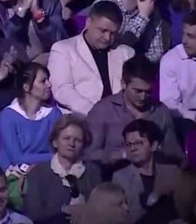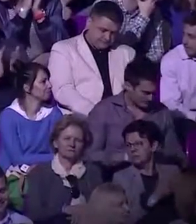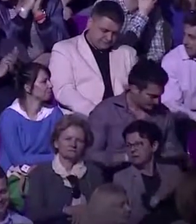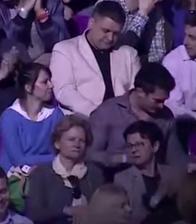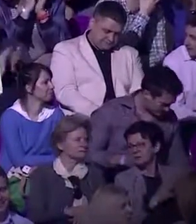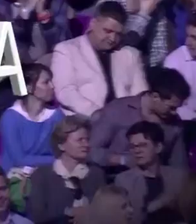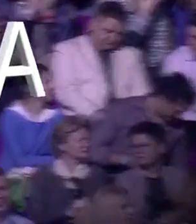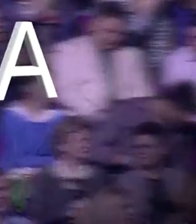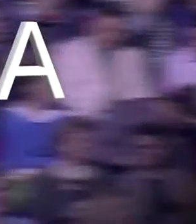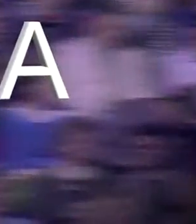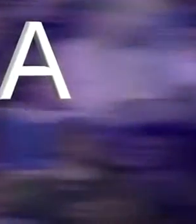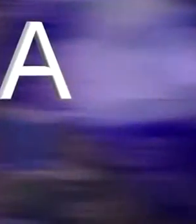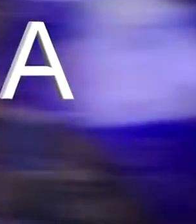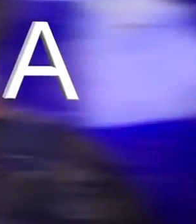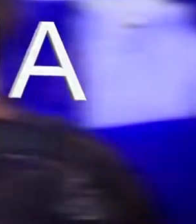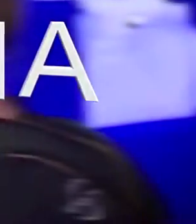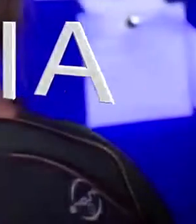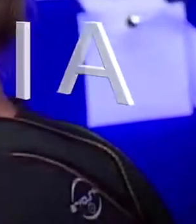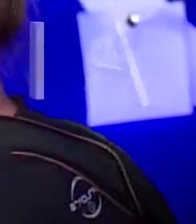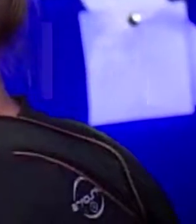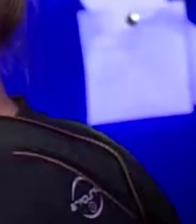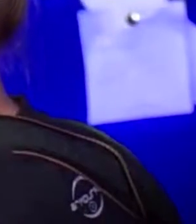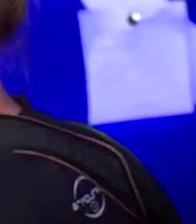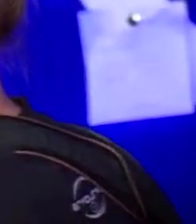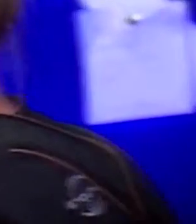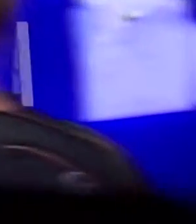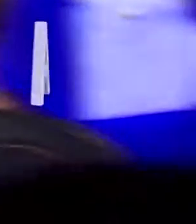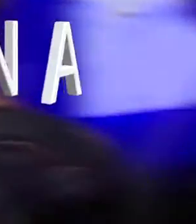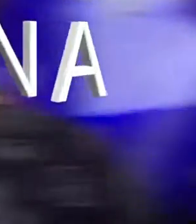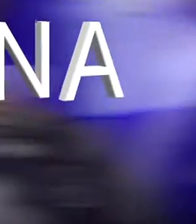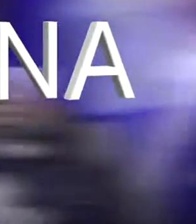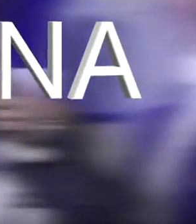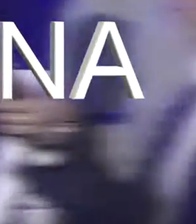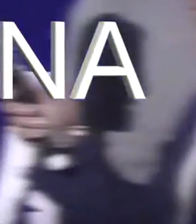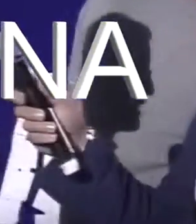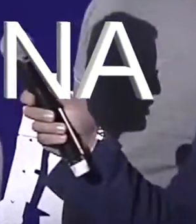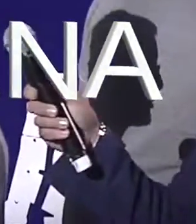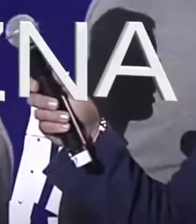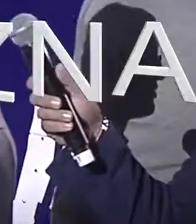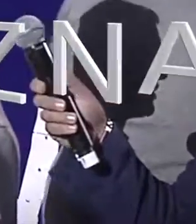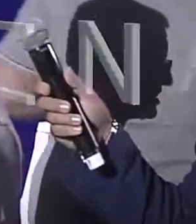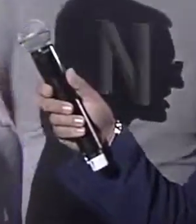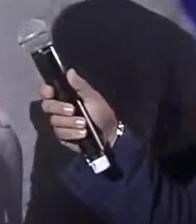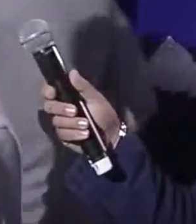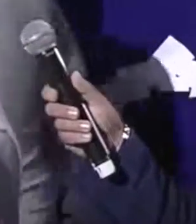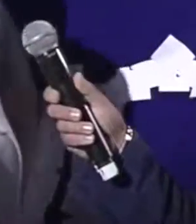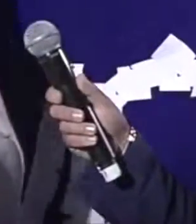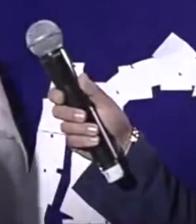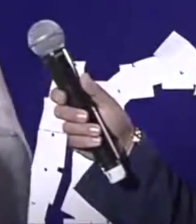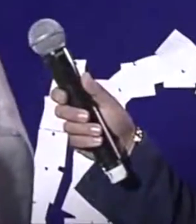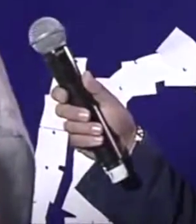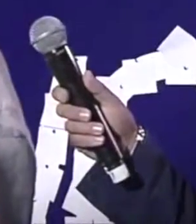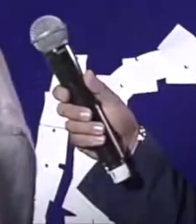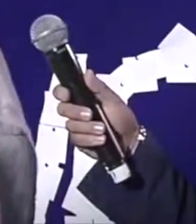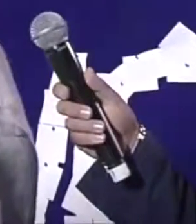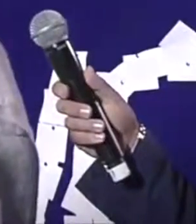bez problemu znaleźć pracę. Zwolnić czas lekarza dla pacjenta. Chcę żyć w kraju, w którym polityka prorodzinna